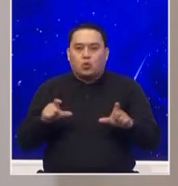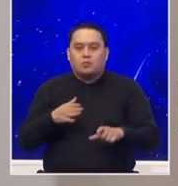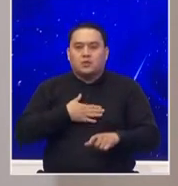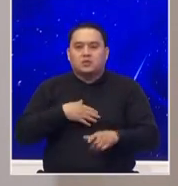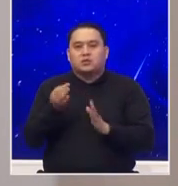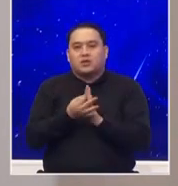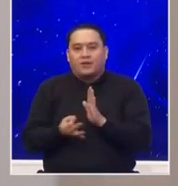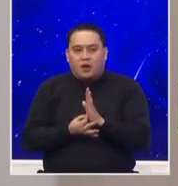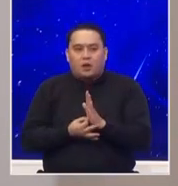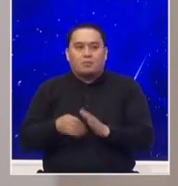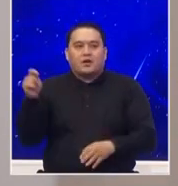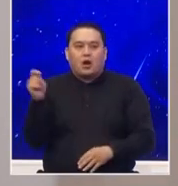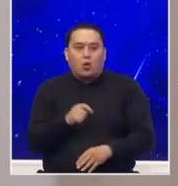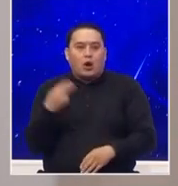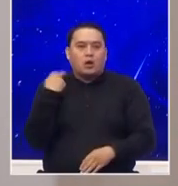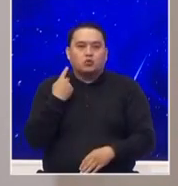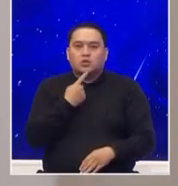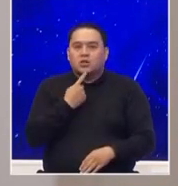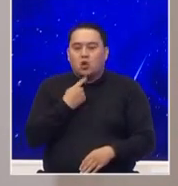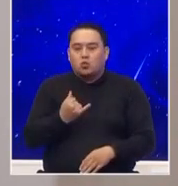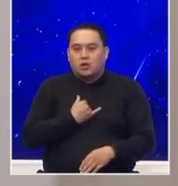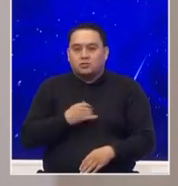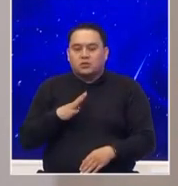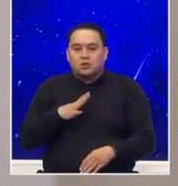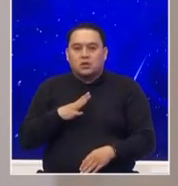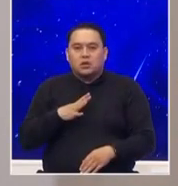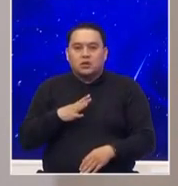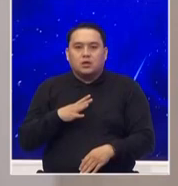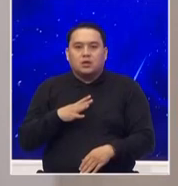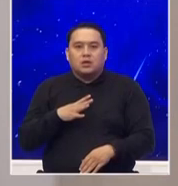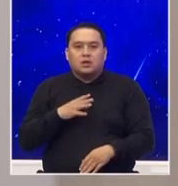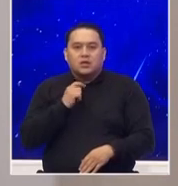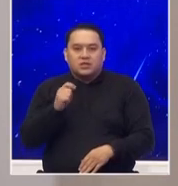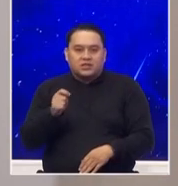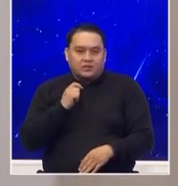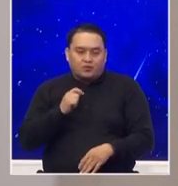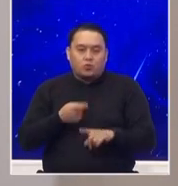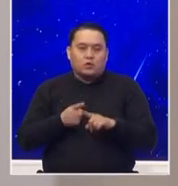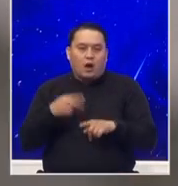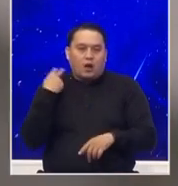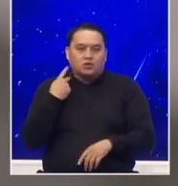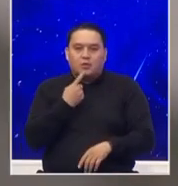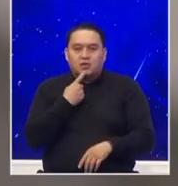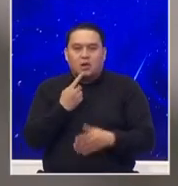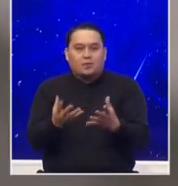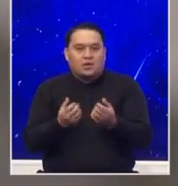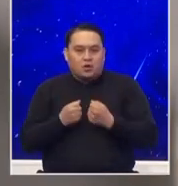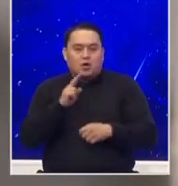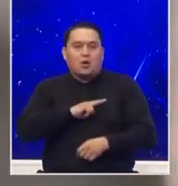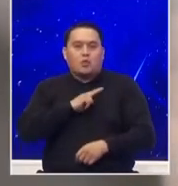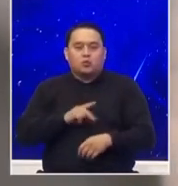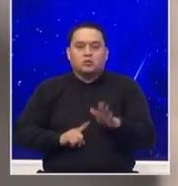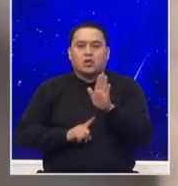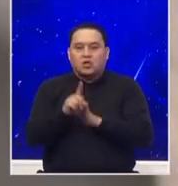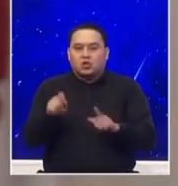сдавали тест по приходу по английскому языку. У нас был интервью на английском. Вот, после этого нас приняли. Работаю здесь с